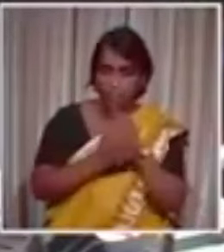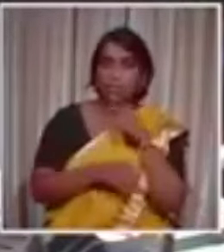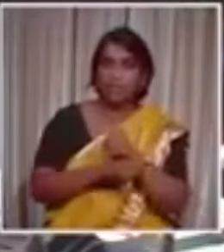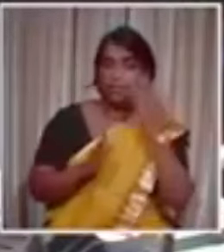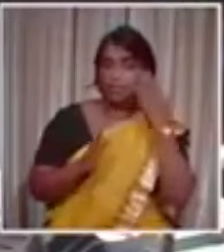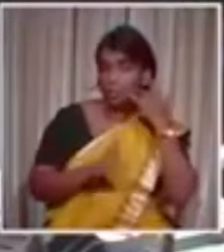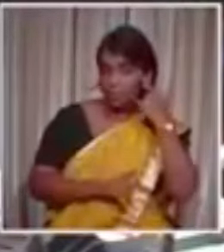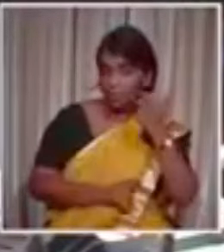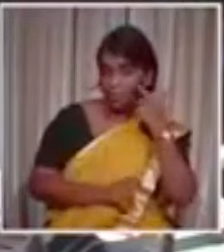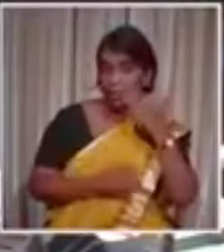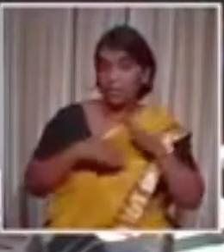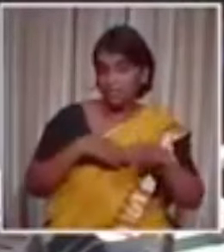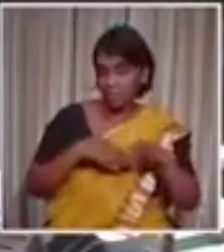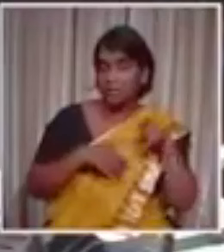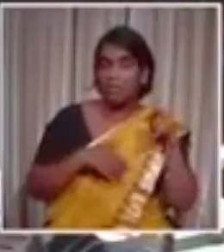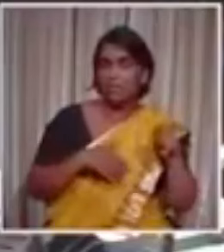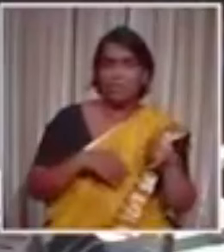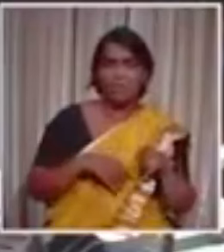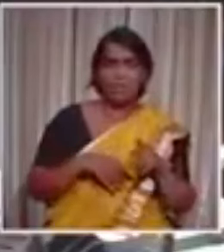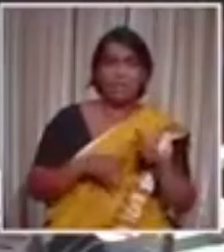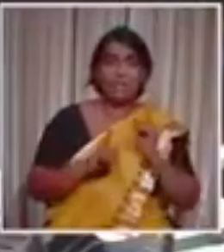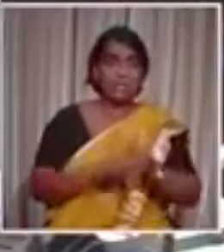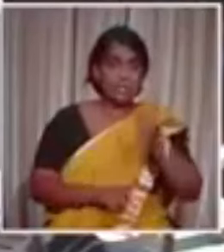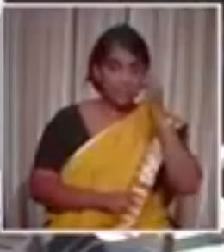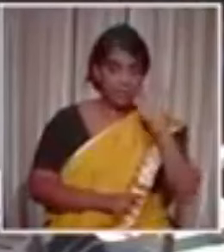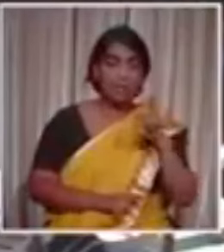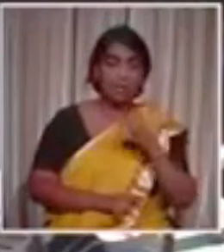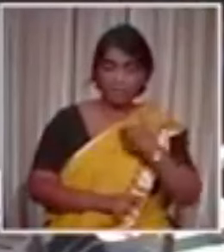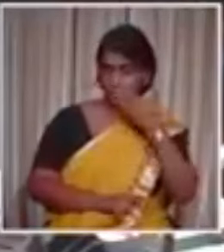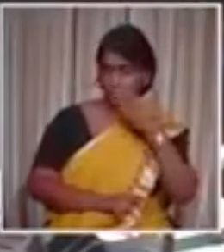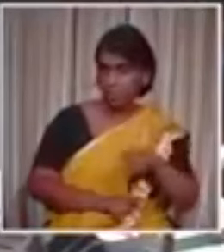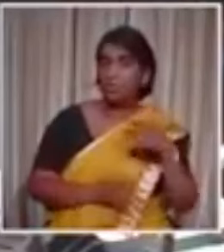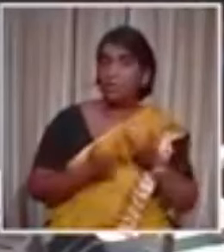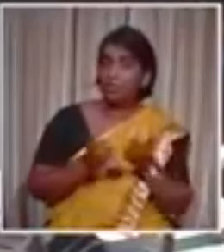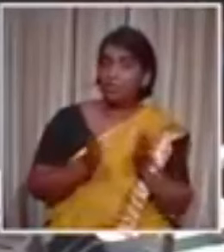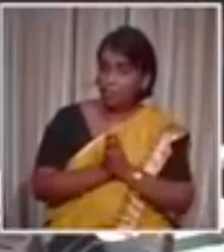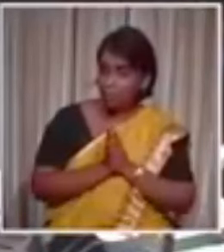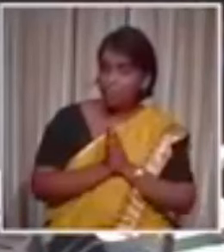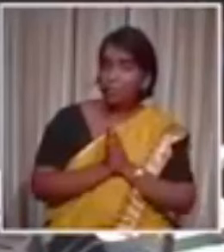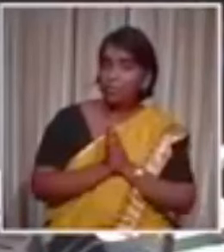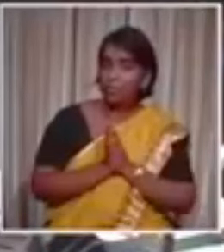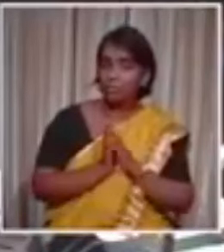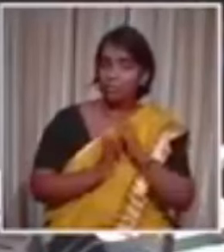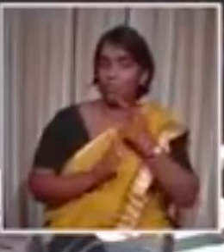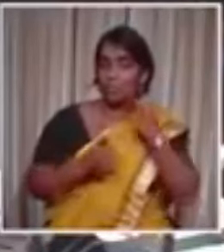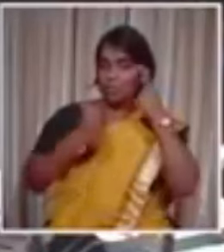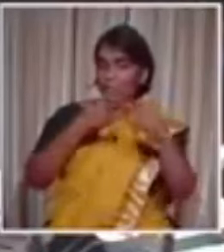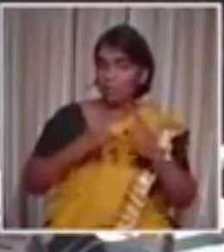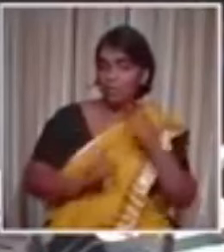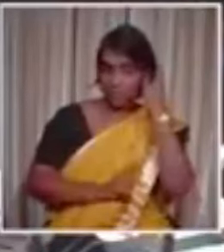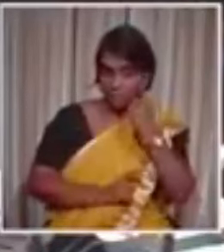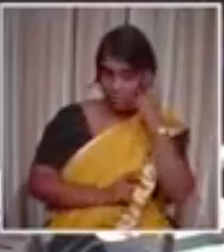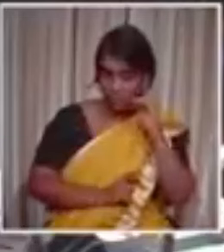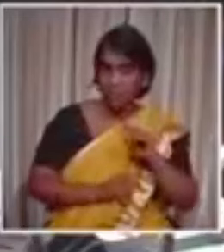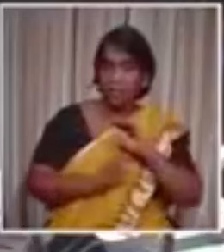hasil adya kini makna ini window netne janadipati orang samat window nak kembali beno taman te itu amat sesetram pilih bandar ahu bodya netam